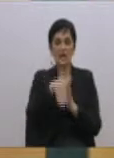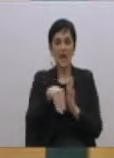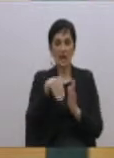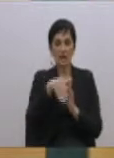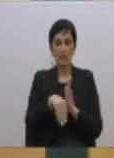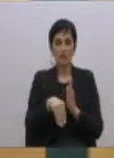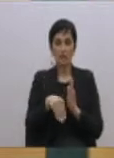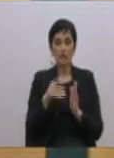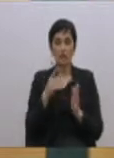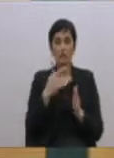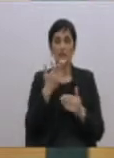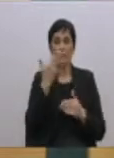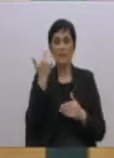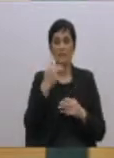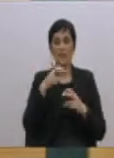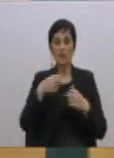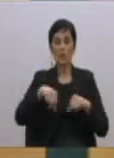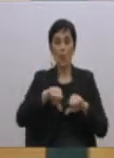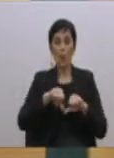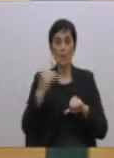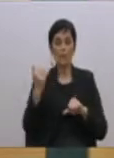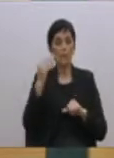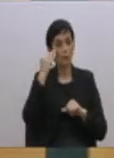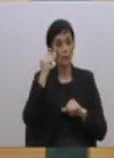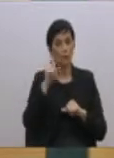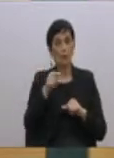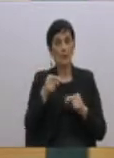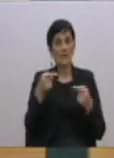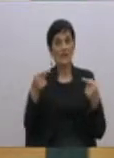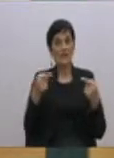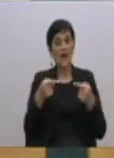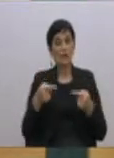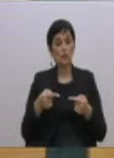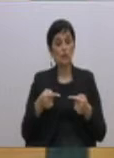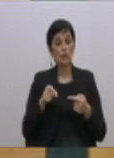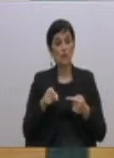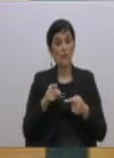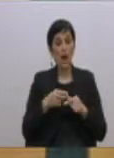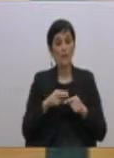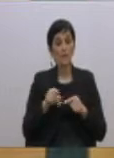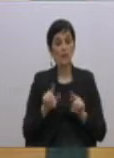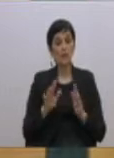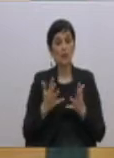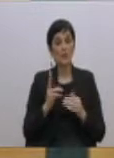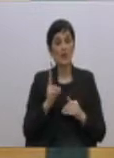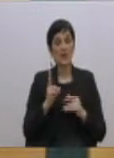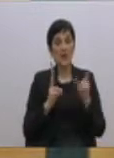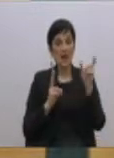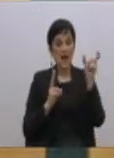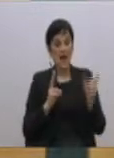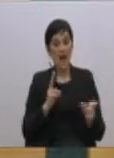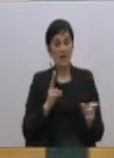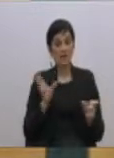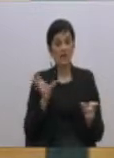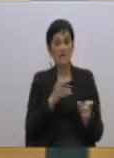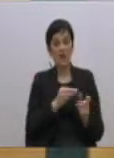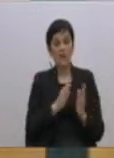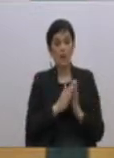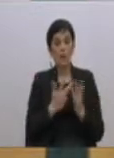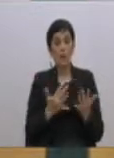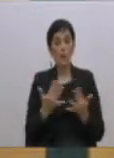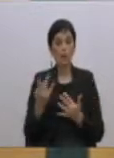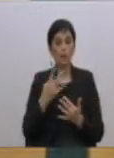იყო ვენეციის კომისიის მოხსენება, რომ აქ უნდა ყოფილიყო დაზუსტება, რომ ამ შემთხვევაში ეს კანდიდატი ყველა წაყენებულ მოთხოვნას, რომ